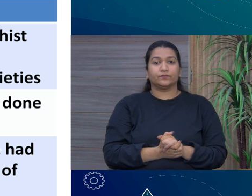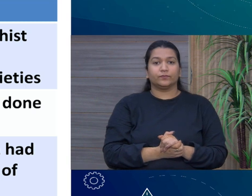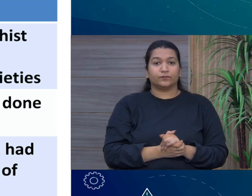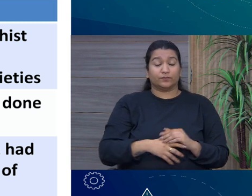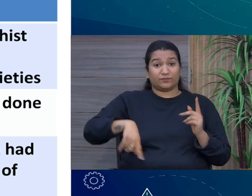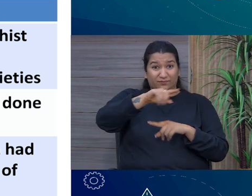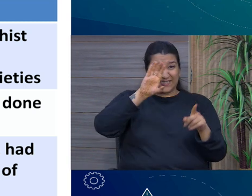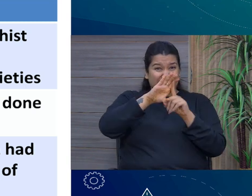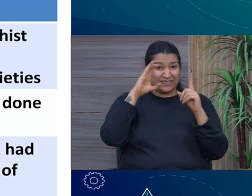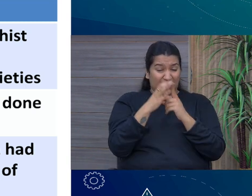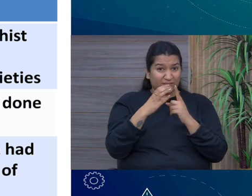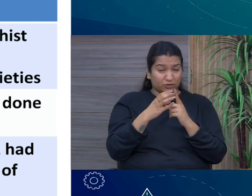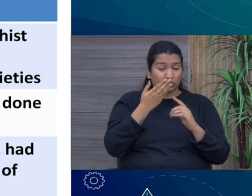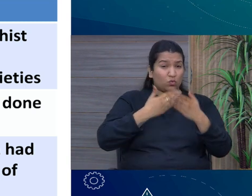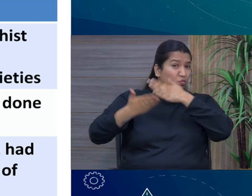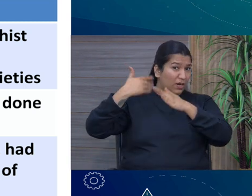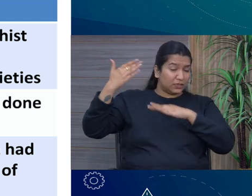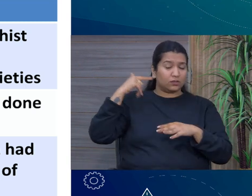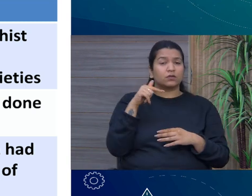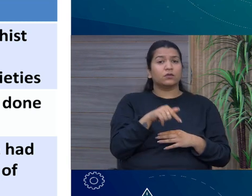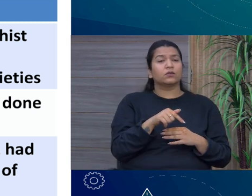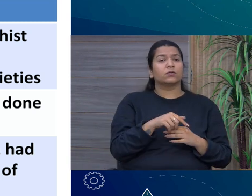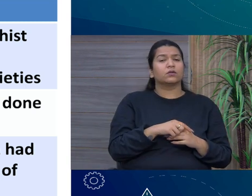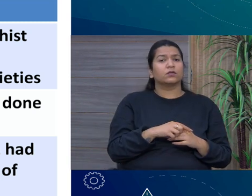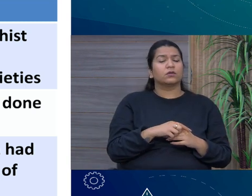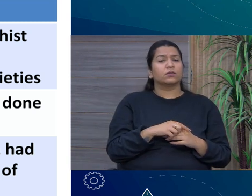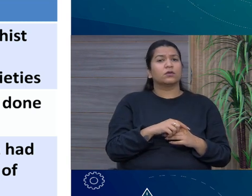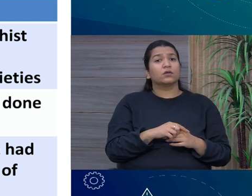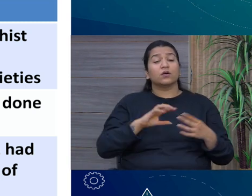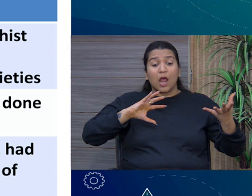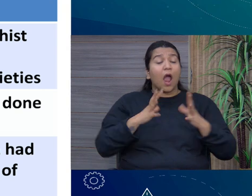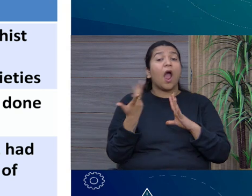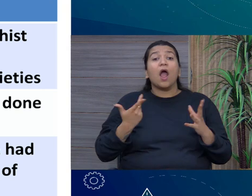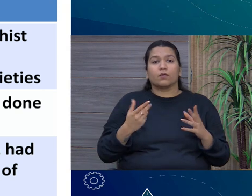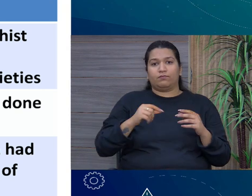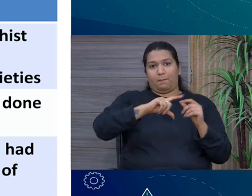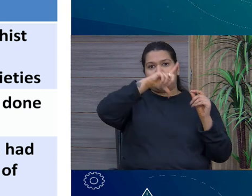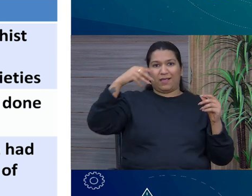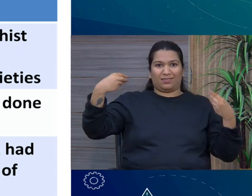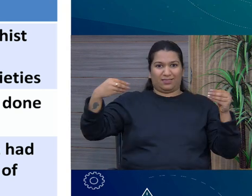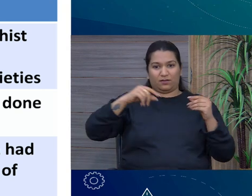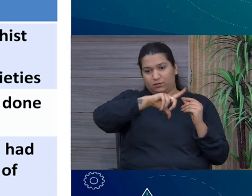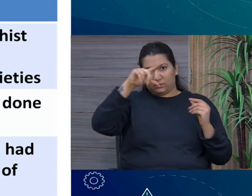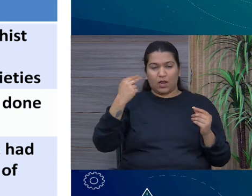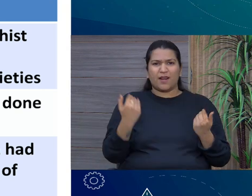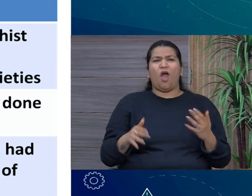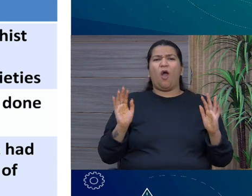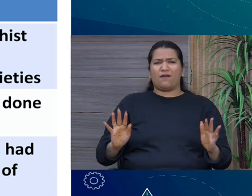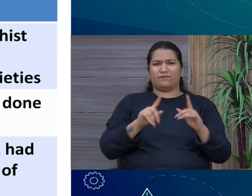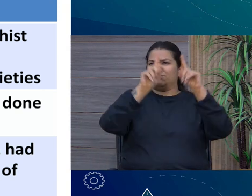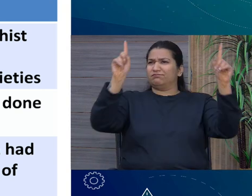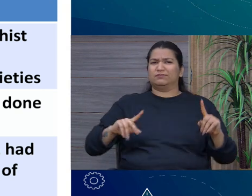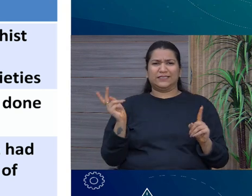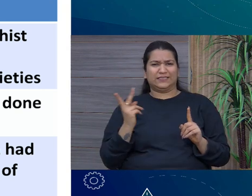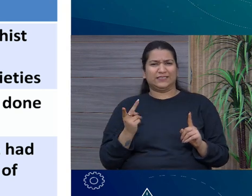जो पेंटिंग्स होती थी प्रिमिटिव टाइम में वो पाम लीव्स के ऊपर ही हुआ करती थी। आज तो खैर हम कैनवस और बहुत